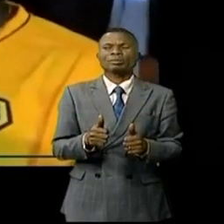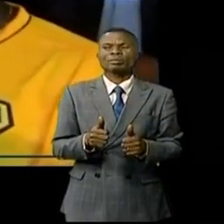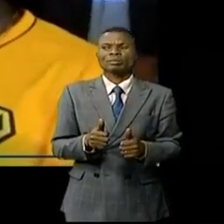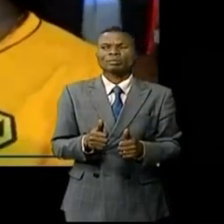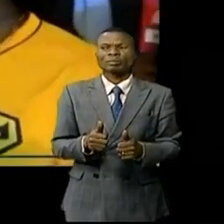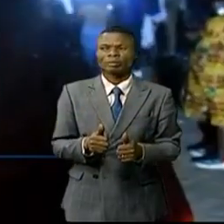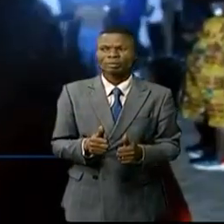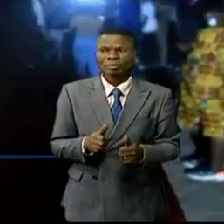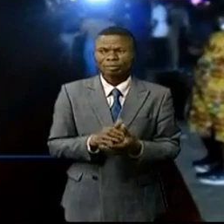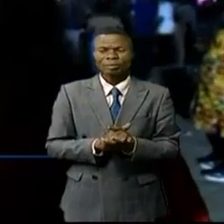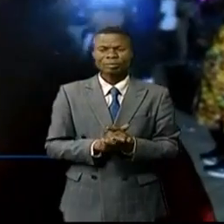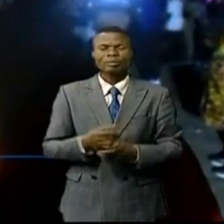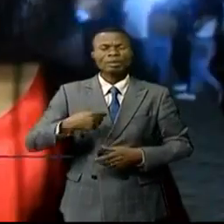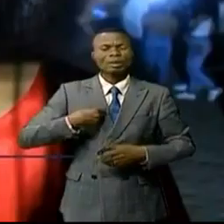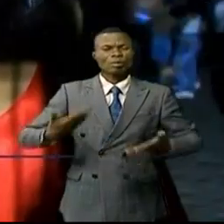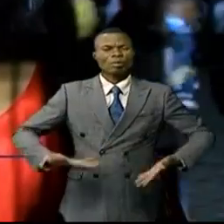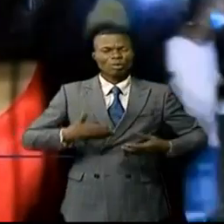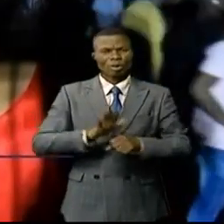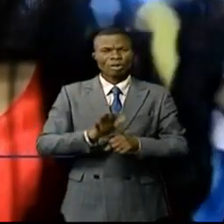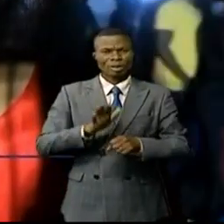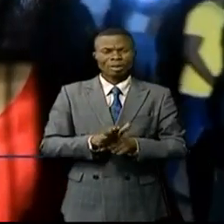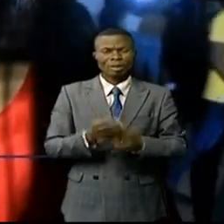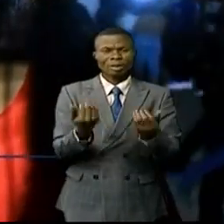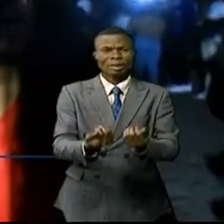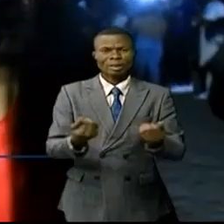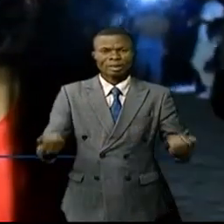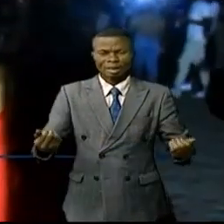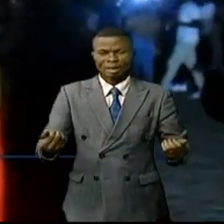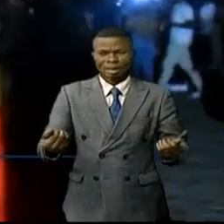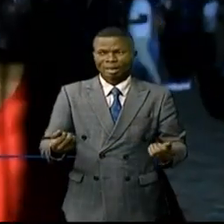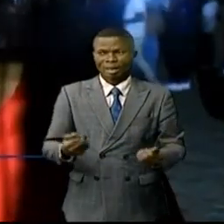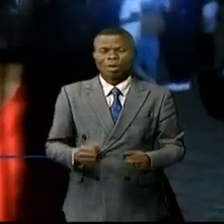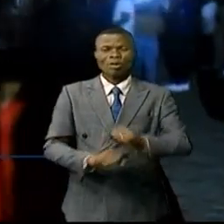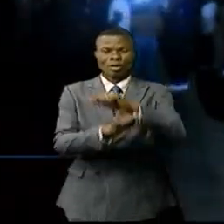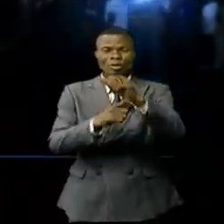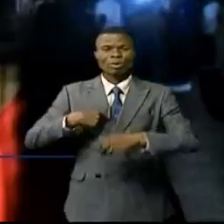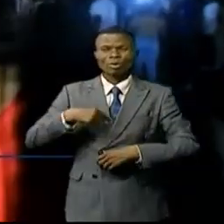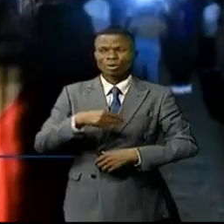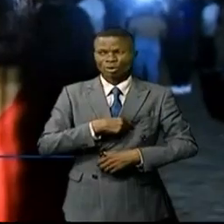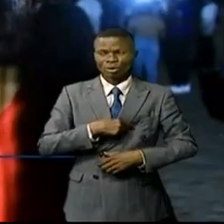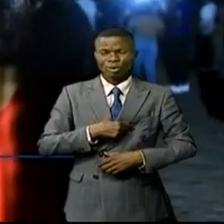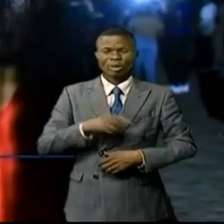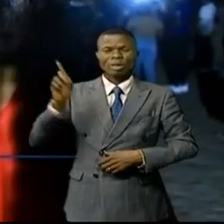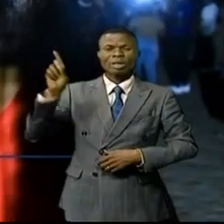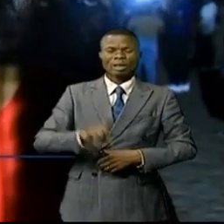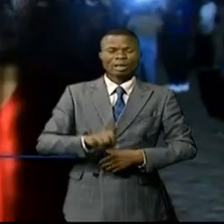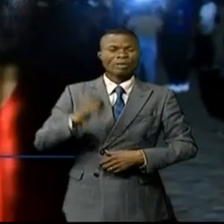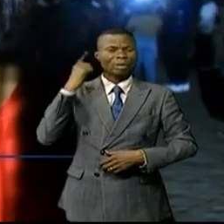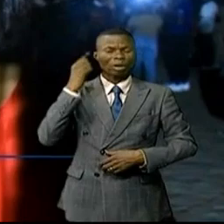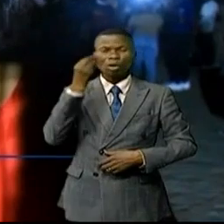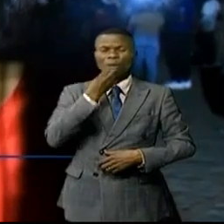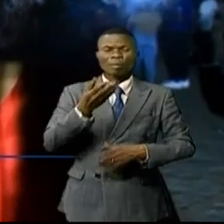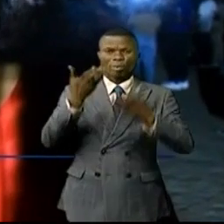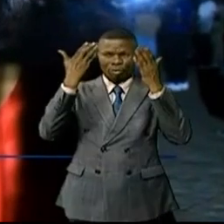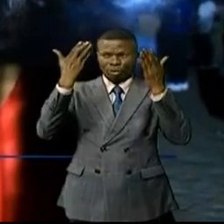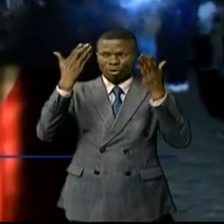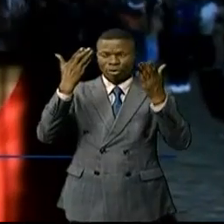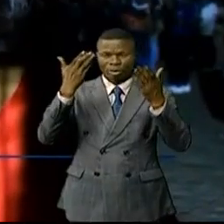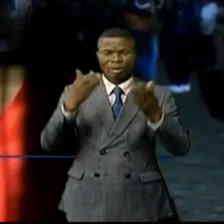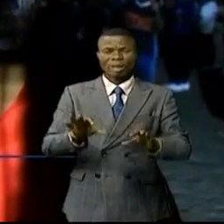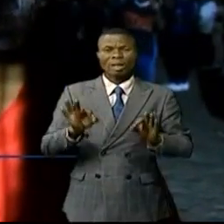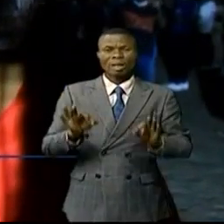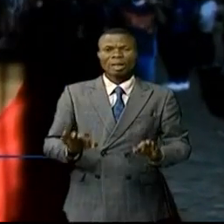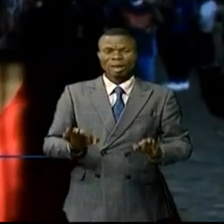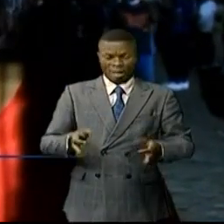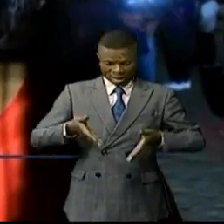mon équipe, je suis très contente pour des enfants qui ne sont pas nés ici et qui sont venus apporter la parole de Dieu ici sur la terre où sont